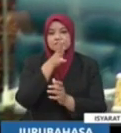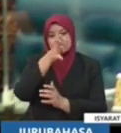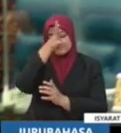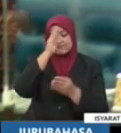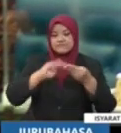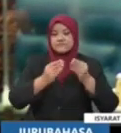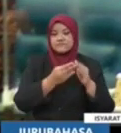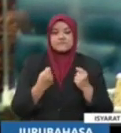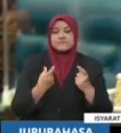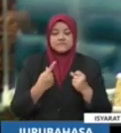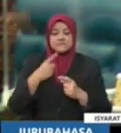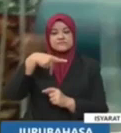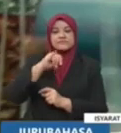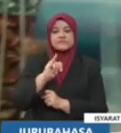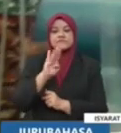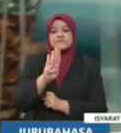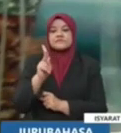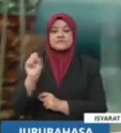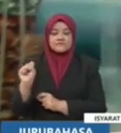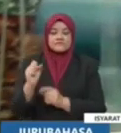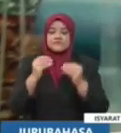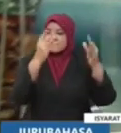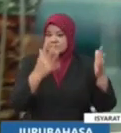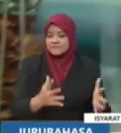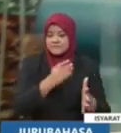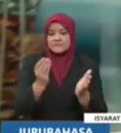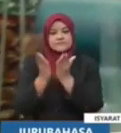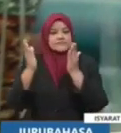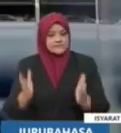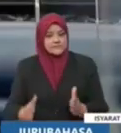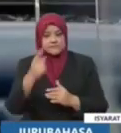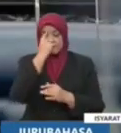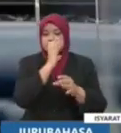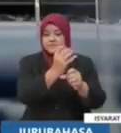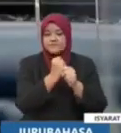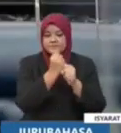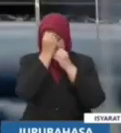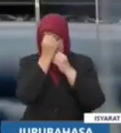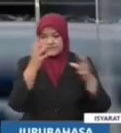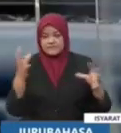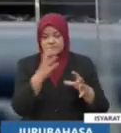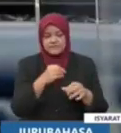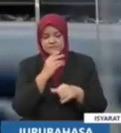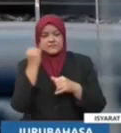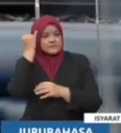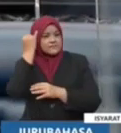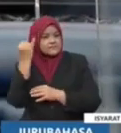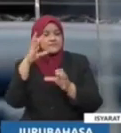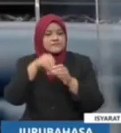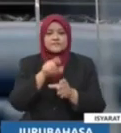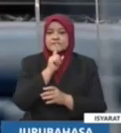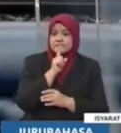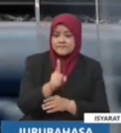Papua community swasta pipe KWU dan murid bagi mendapatkan wood serta pandangan